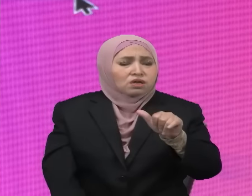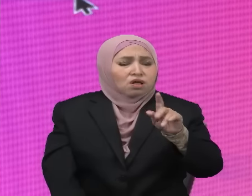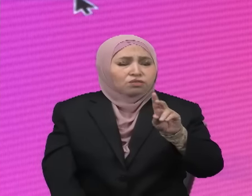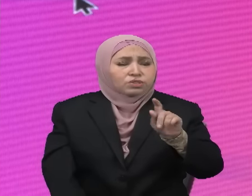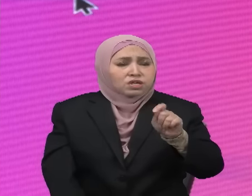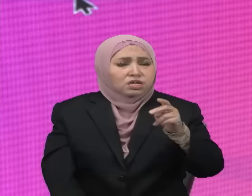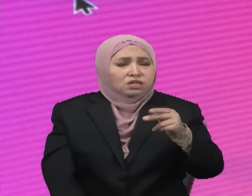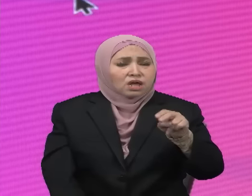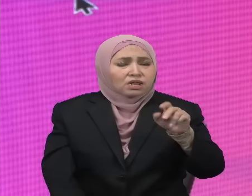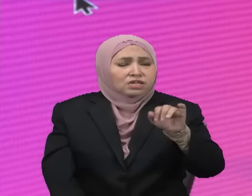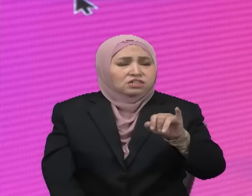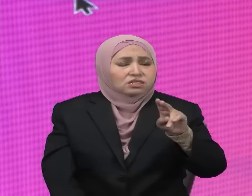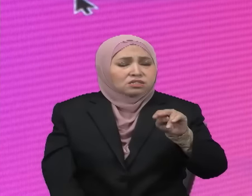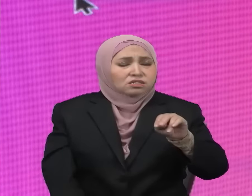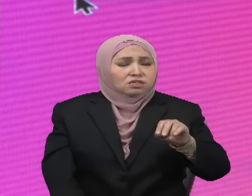syayatin